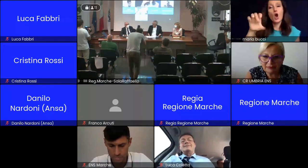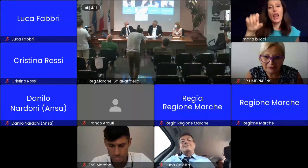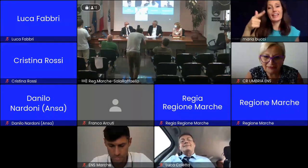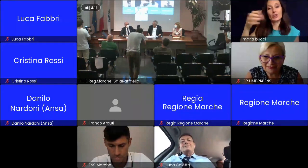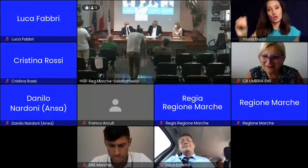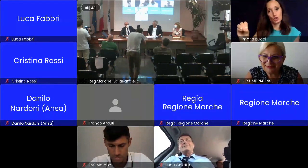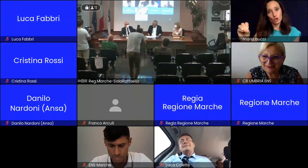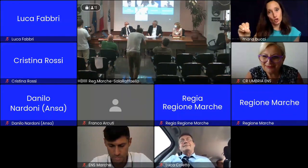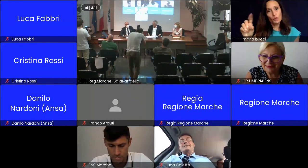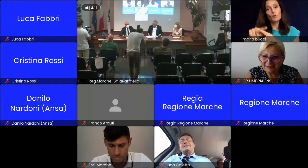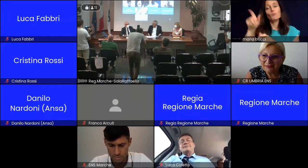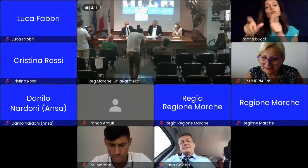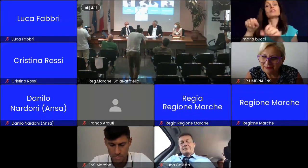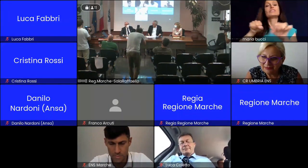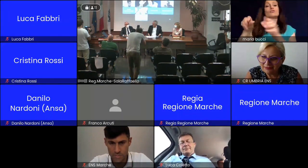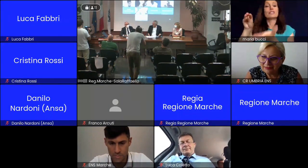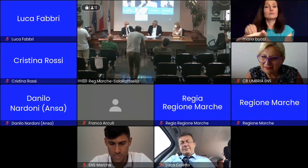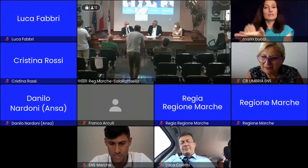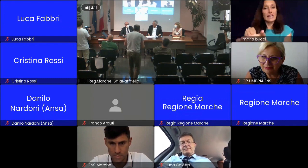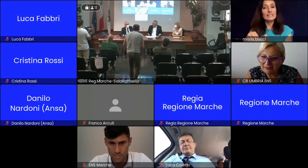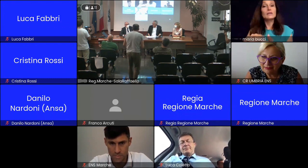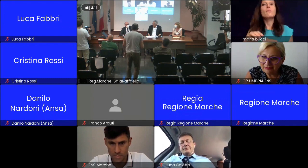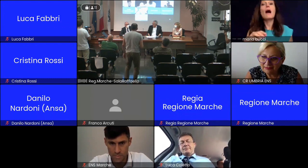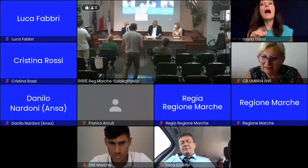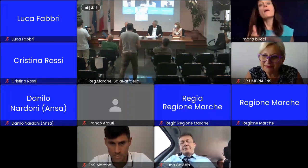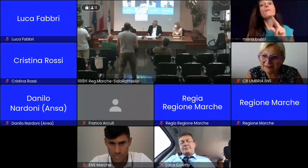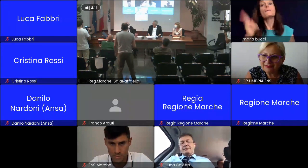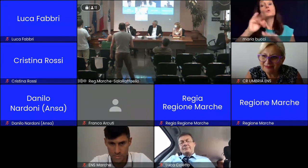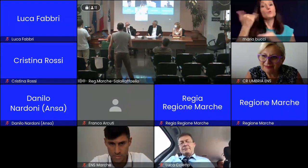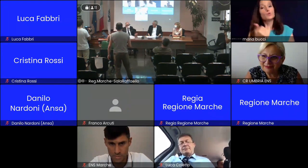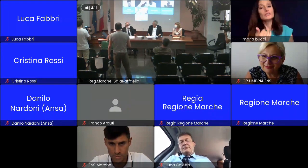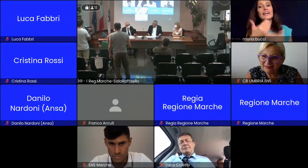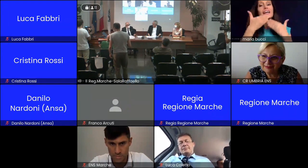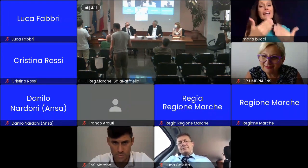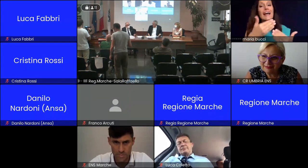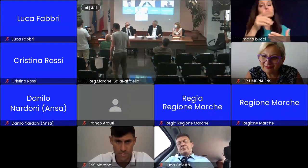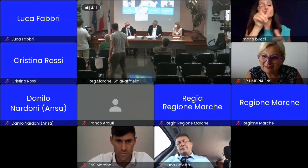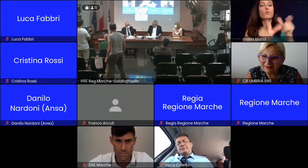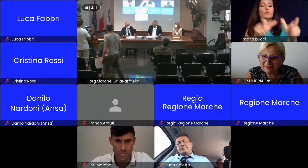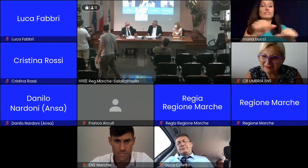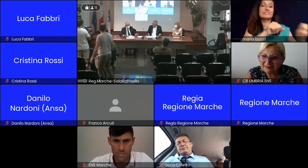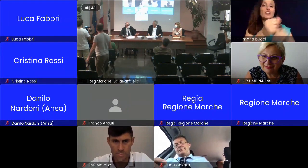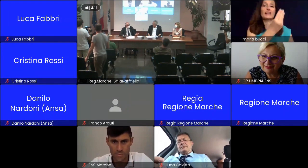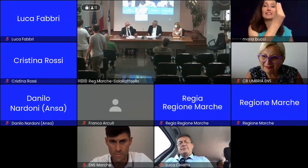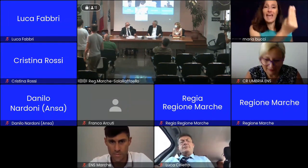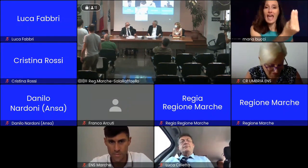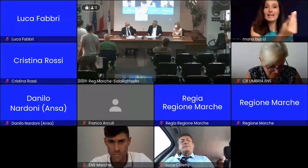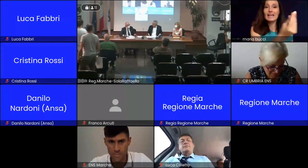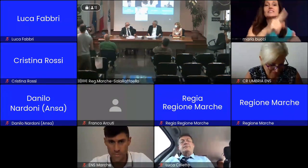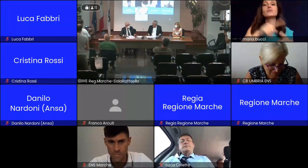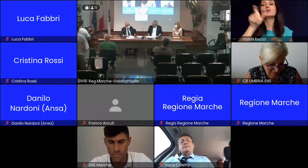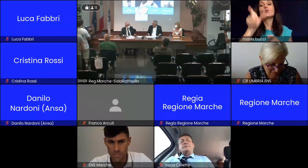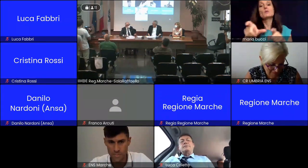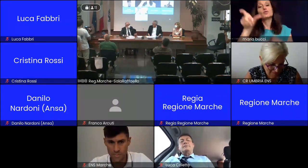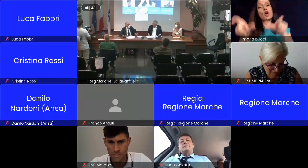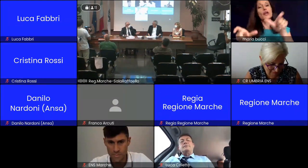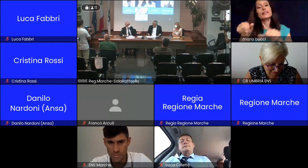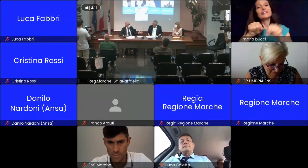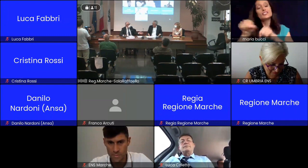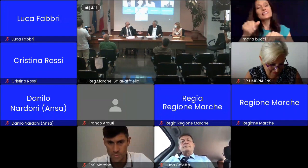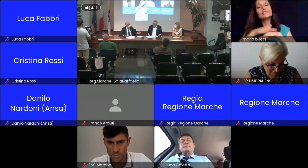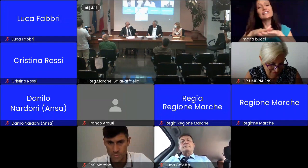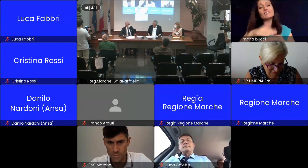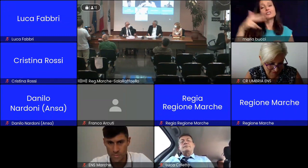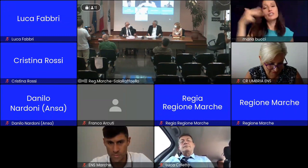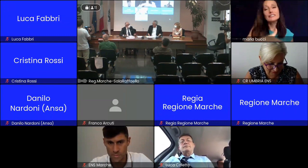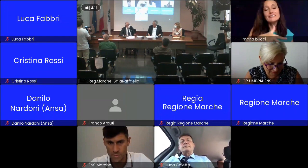dirigenti dell'ENSE e poi anche i dirigenti del Servizio Sanità e Servizi Sociali della Regione